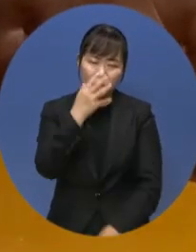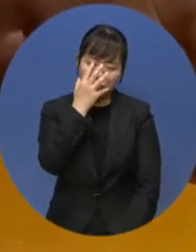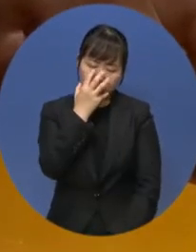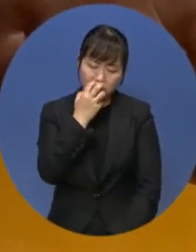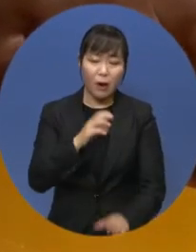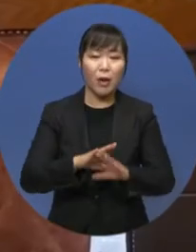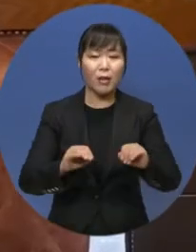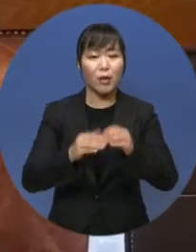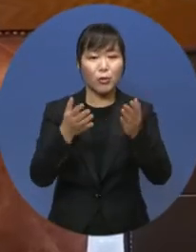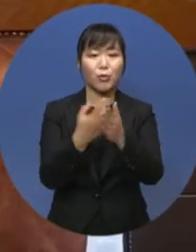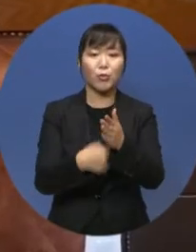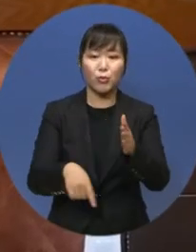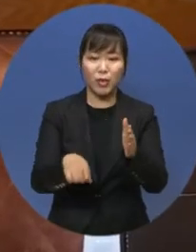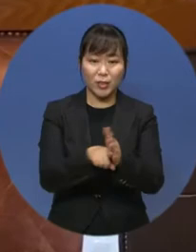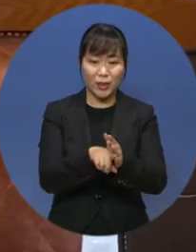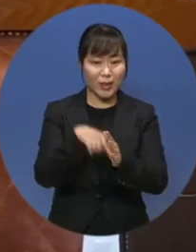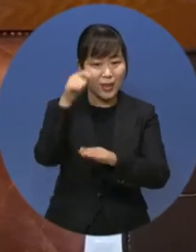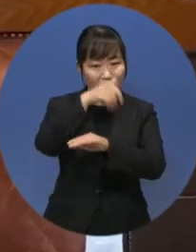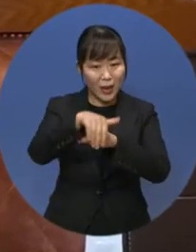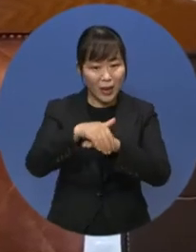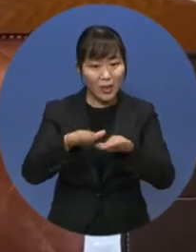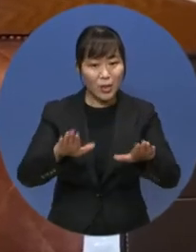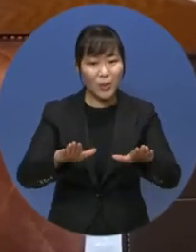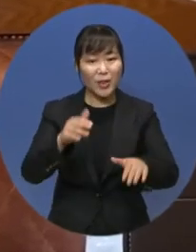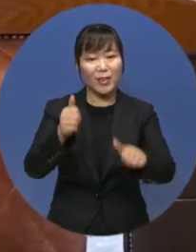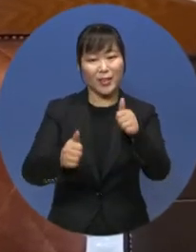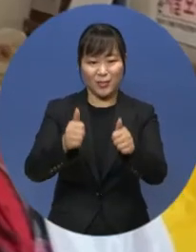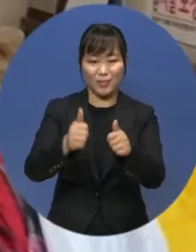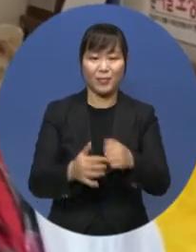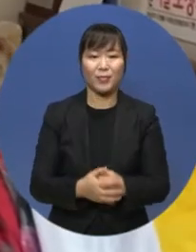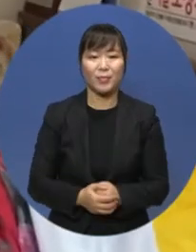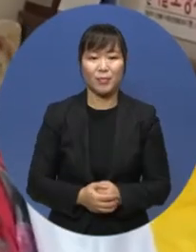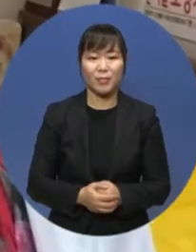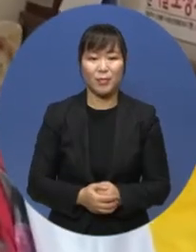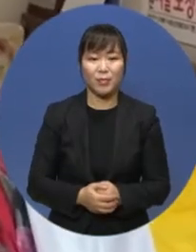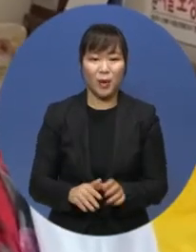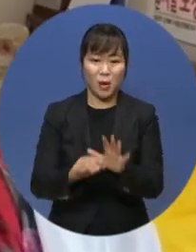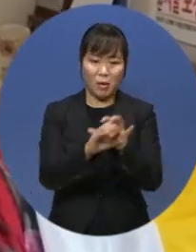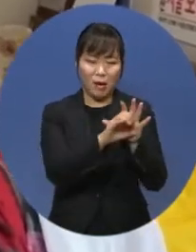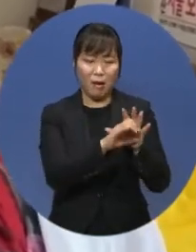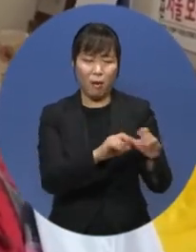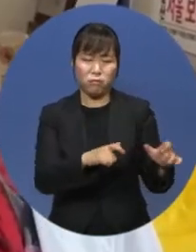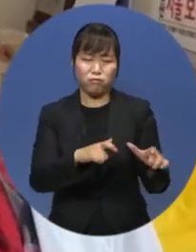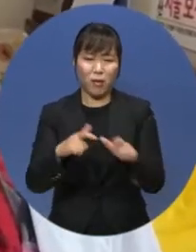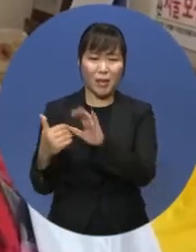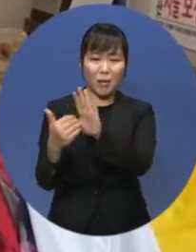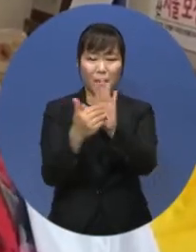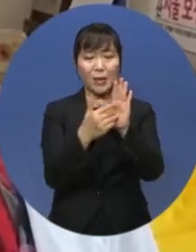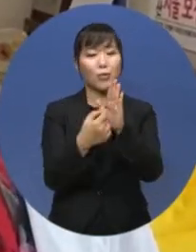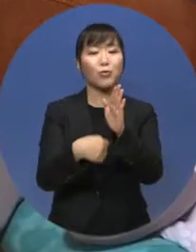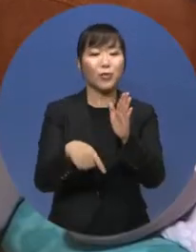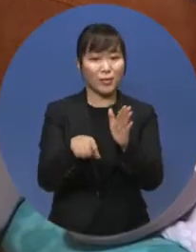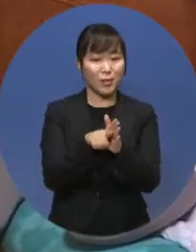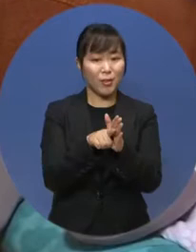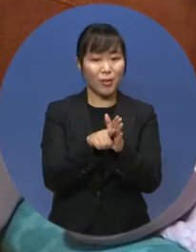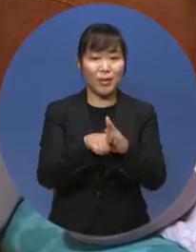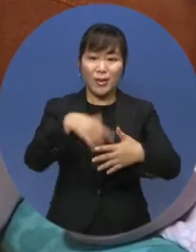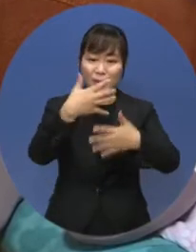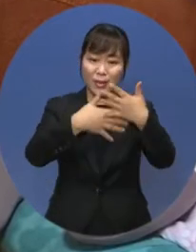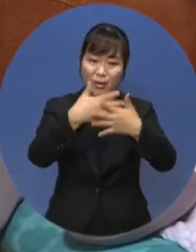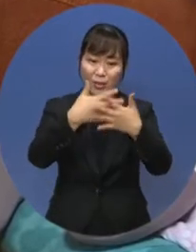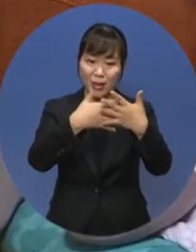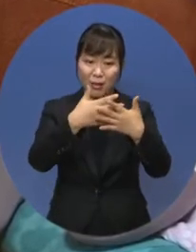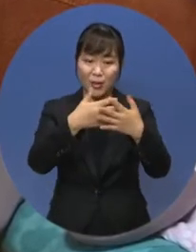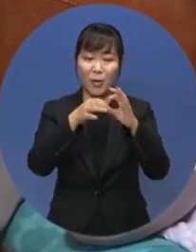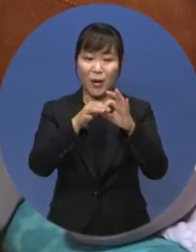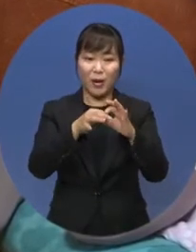우울감을 해소해드리고자 계획한 이 대회는 코로나19 확산 방지를 위해 영상을